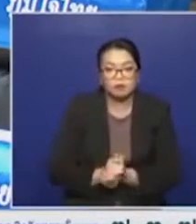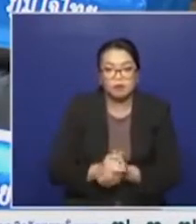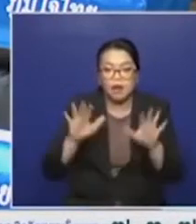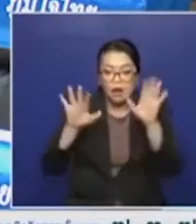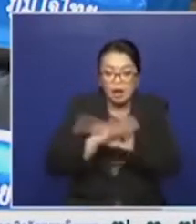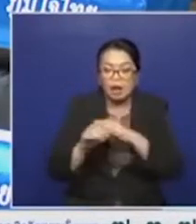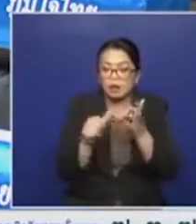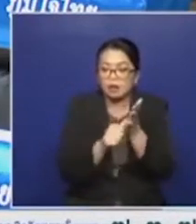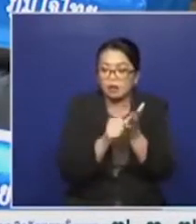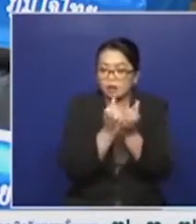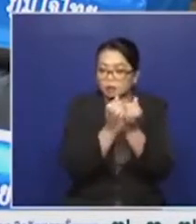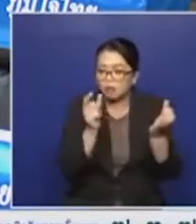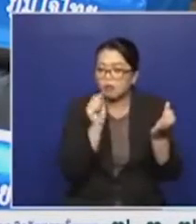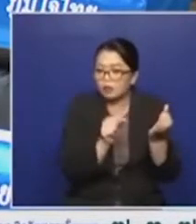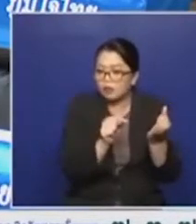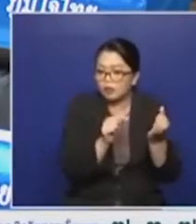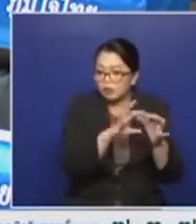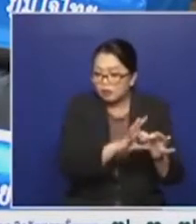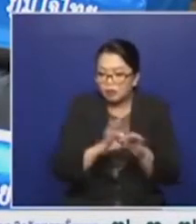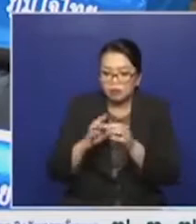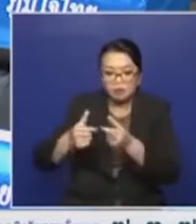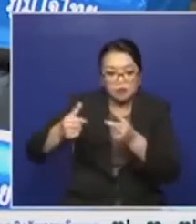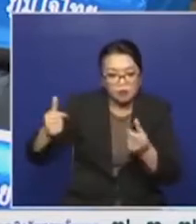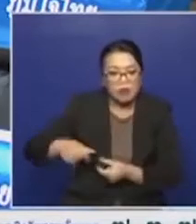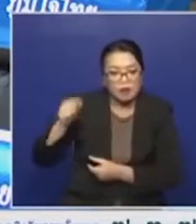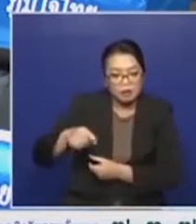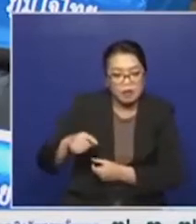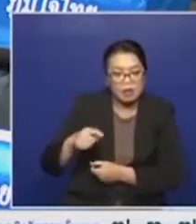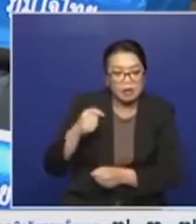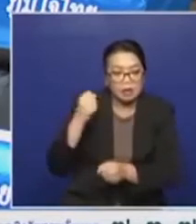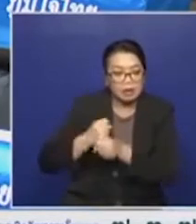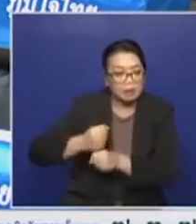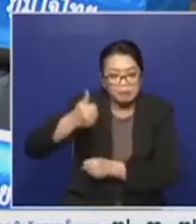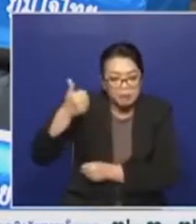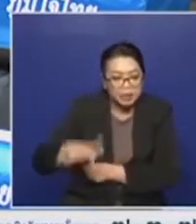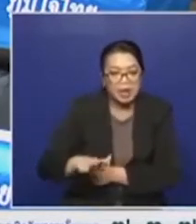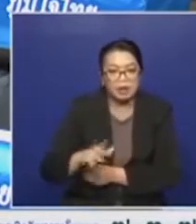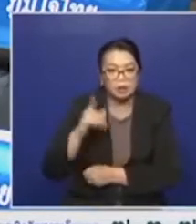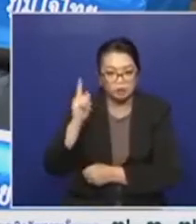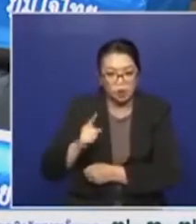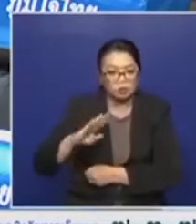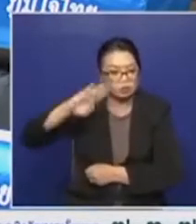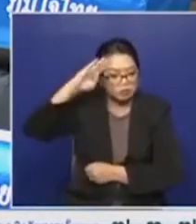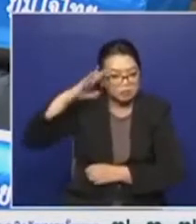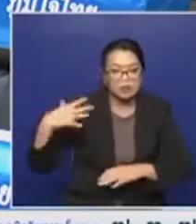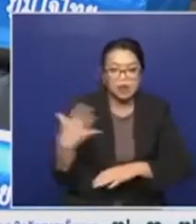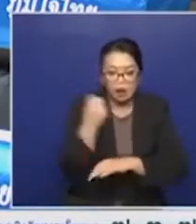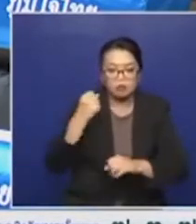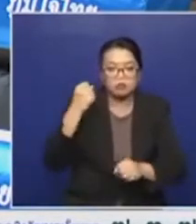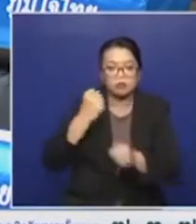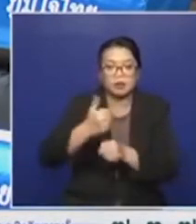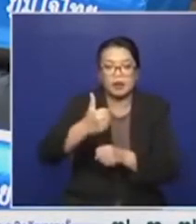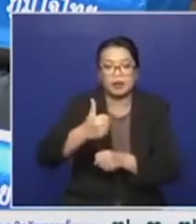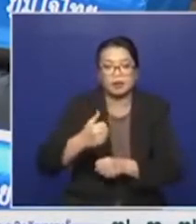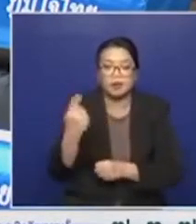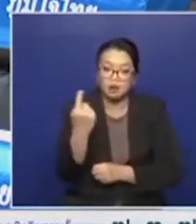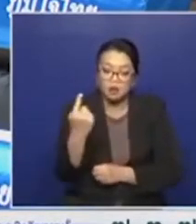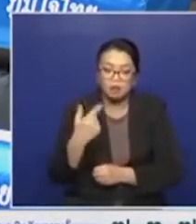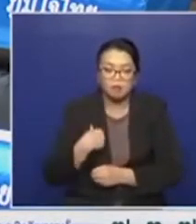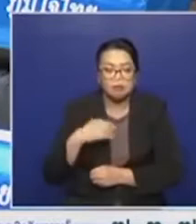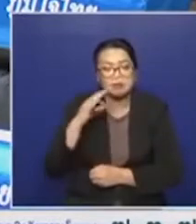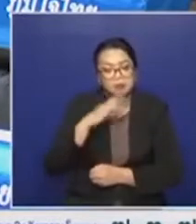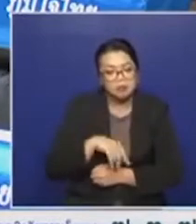การแก้ไขธรรมนูญฉบับนี้หรือการล่ามูนฉบับนี้จะเกิดขึ้นได้ภายใต้การรัฐประหารเท่านั้นมันจึงไม่